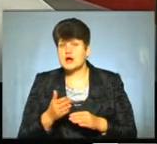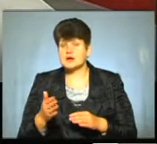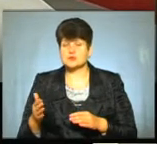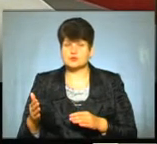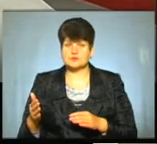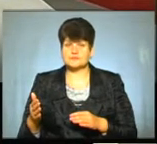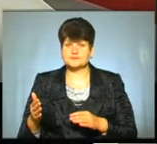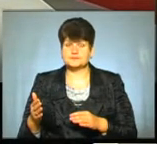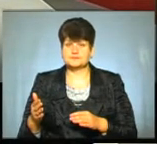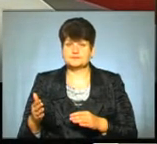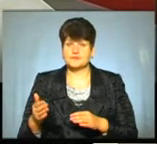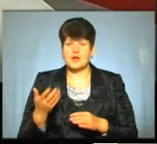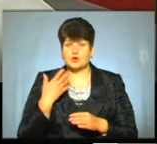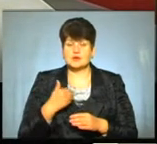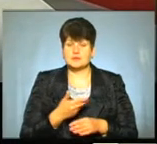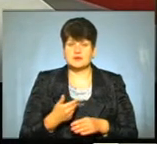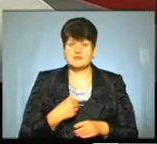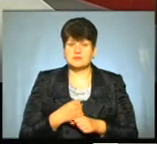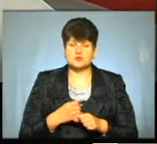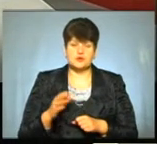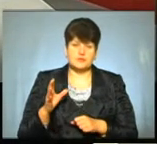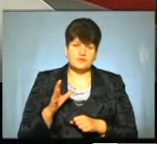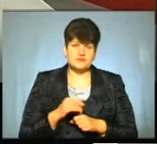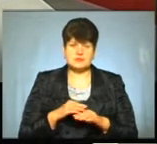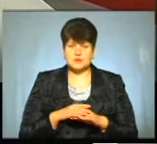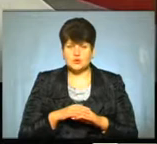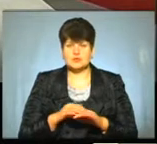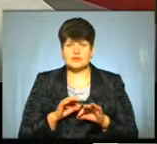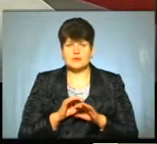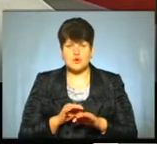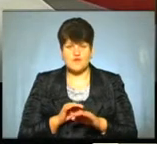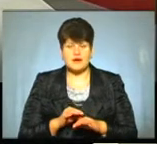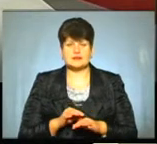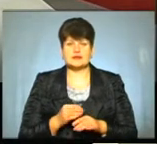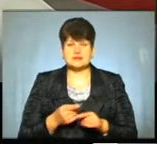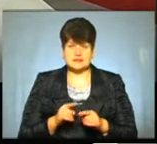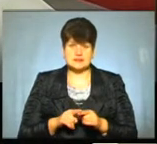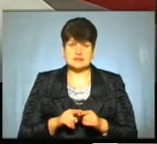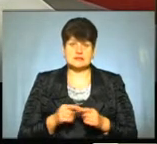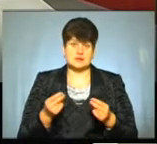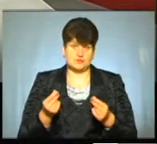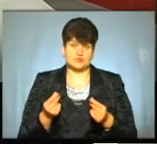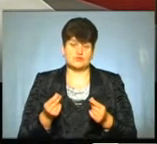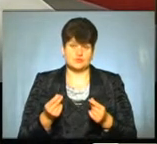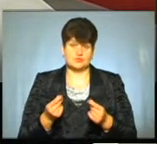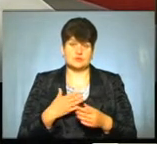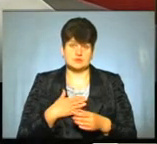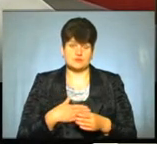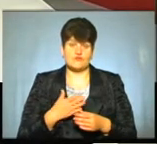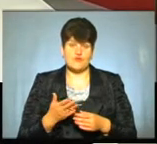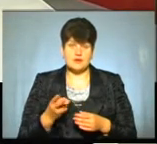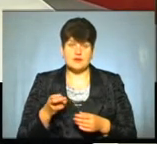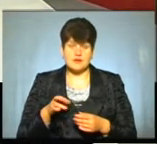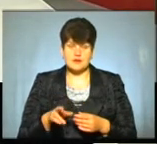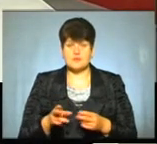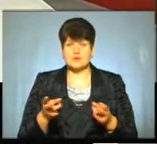коли ми відпрацюємо всі методики проведення, це, до речі, коштовне задоволення,